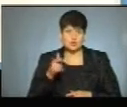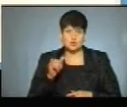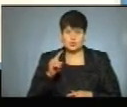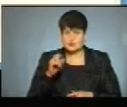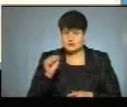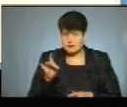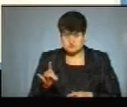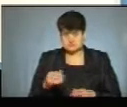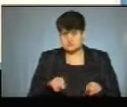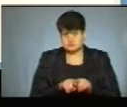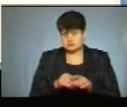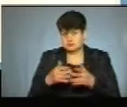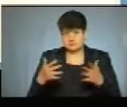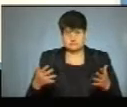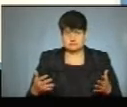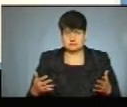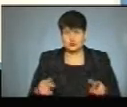самого. Тому